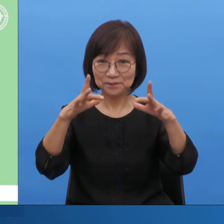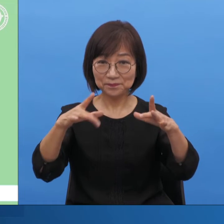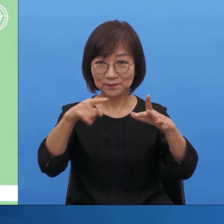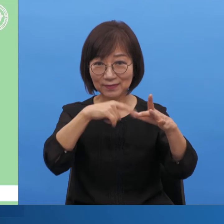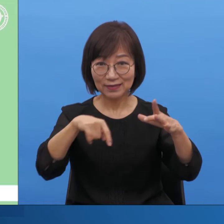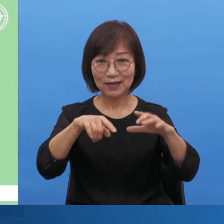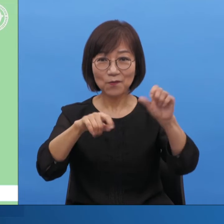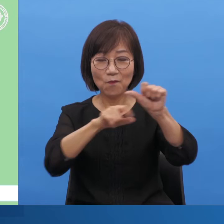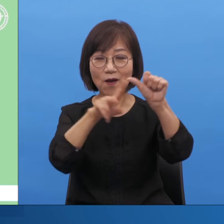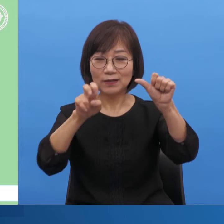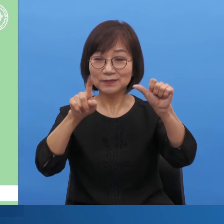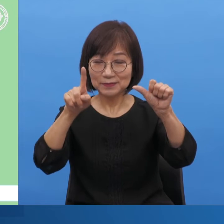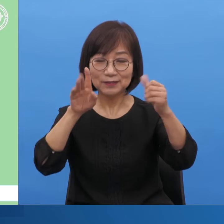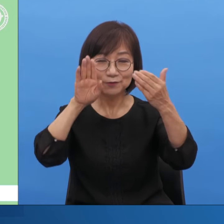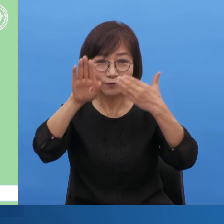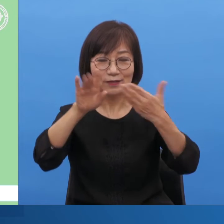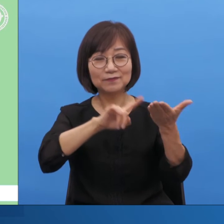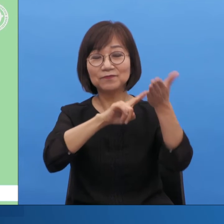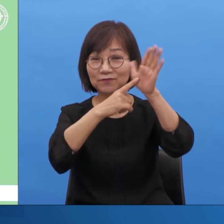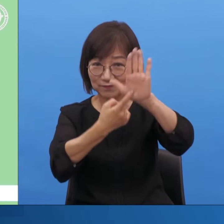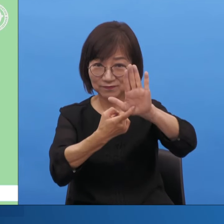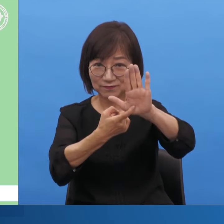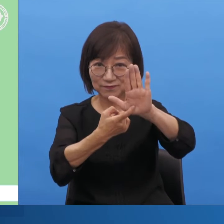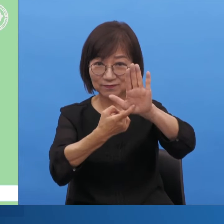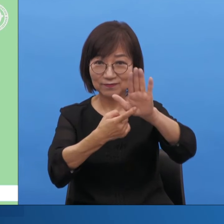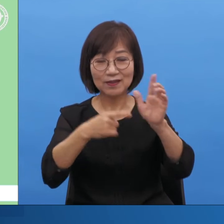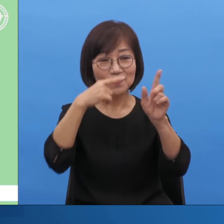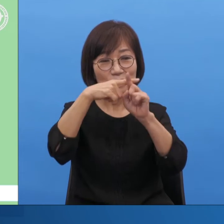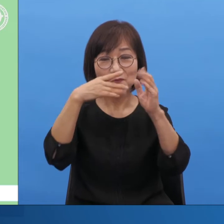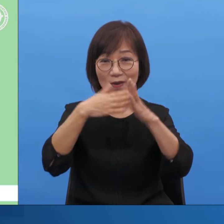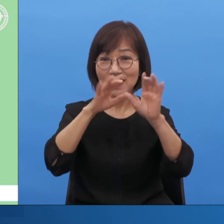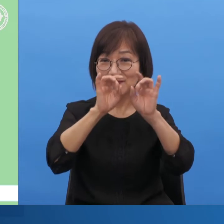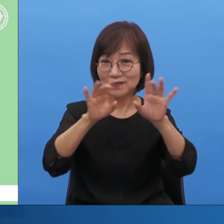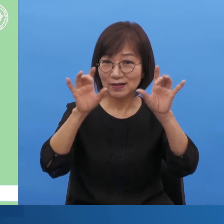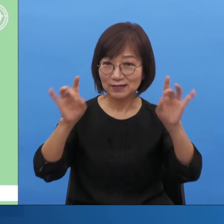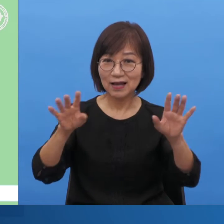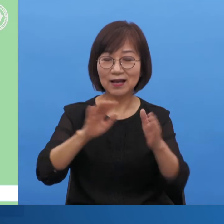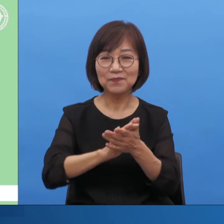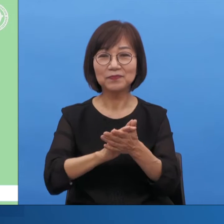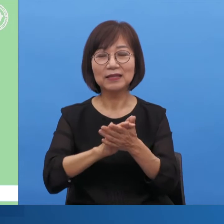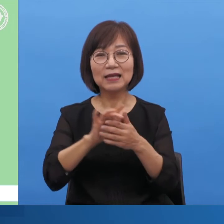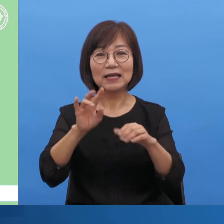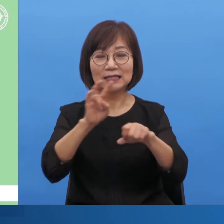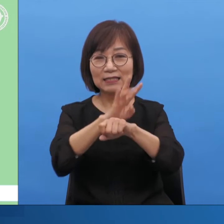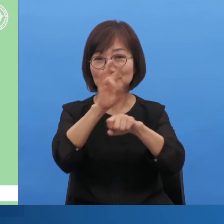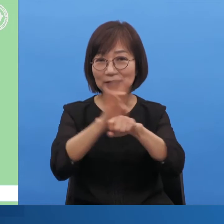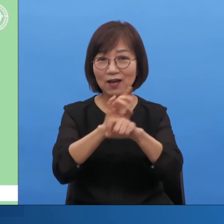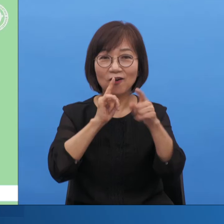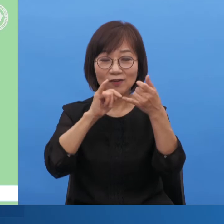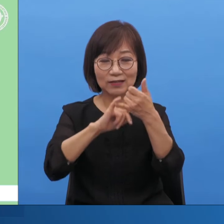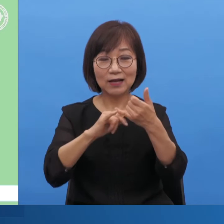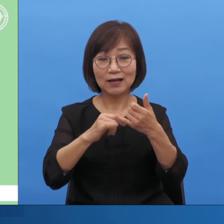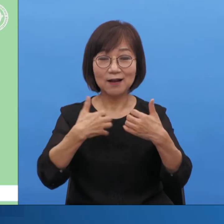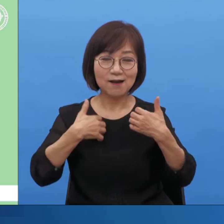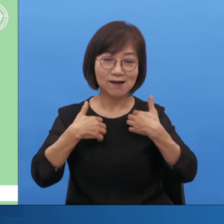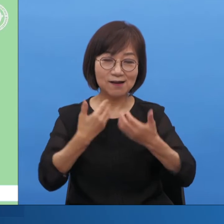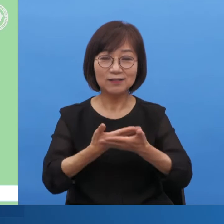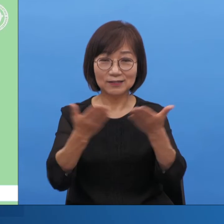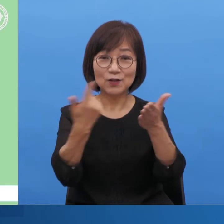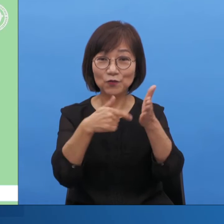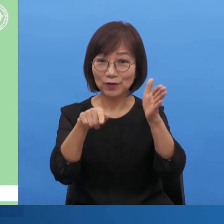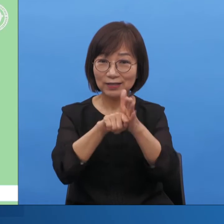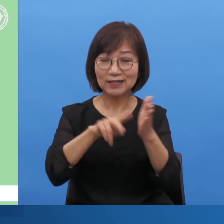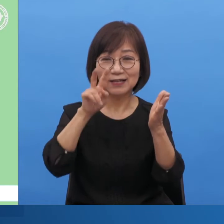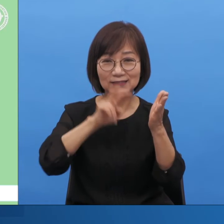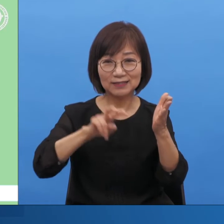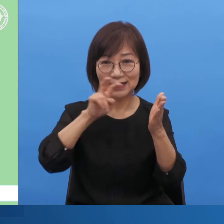핵심 이후 공개됩니다. 모든 교회가 렘넌트 24의 언약을 누리고 전달할 수 있도록 찬양 음원,